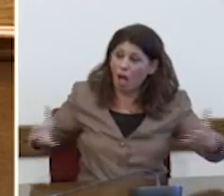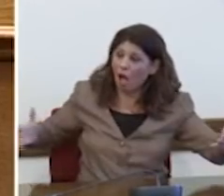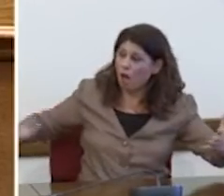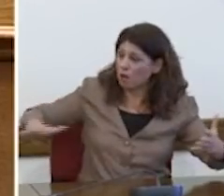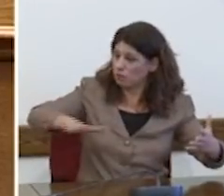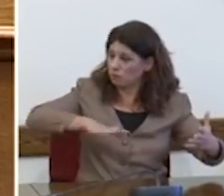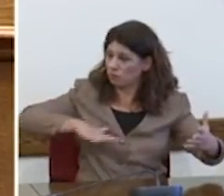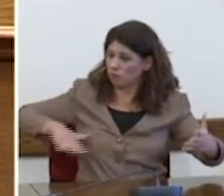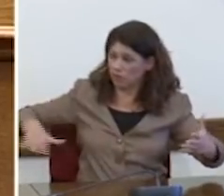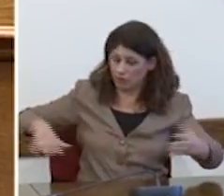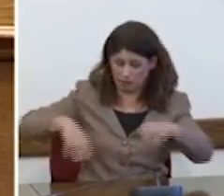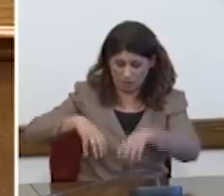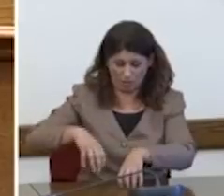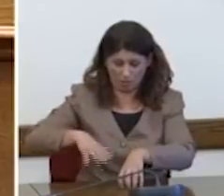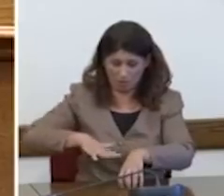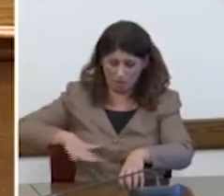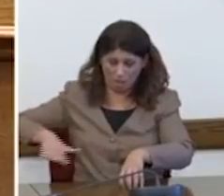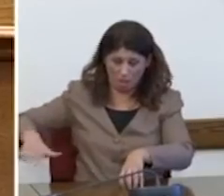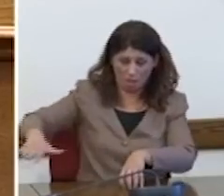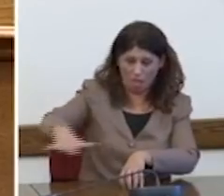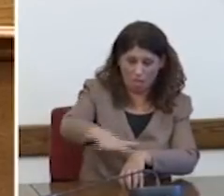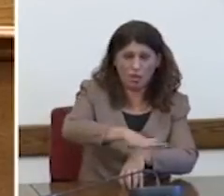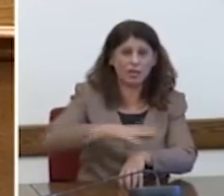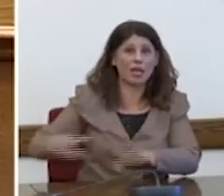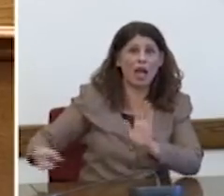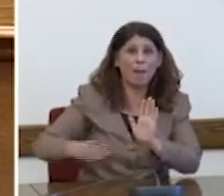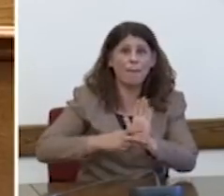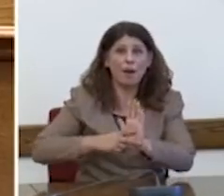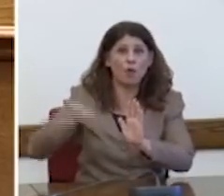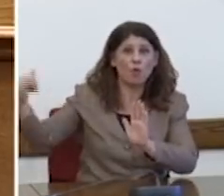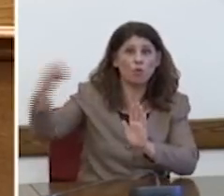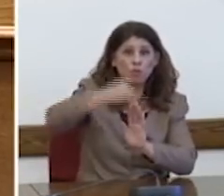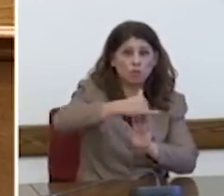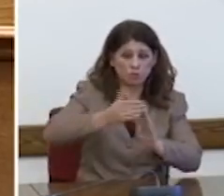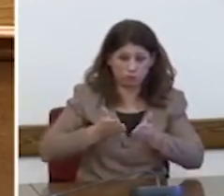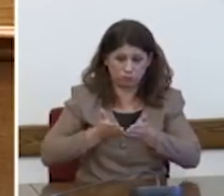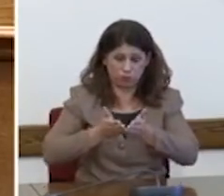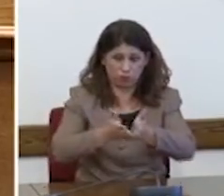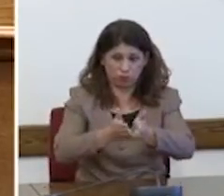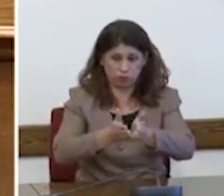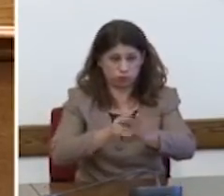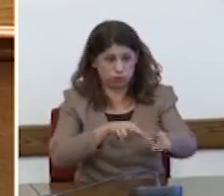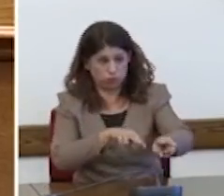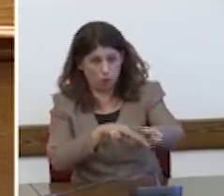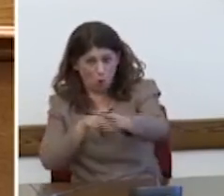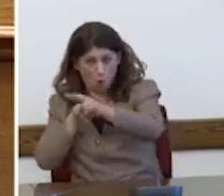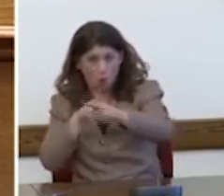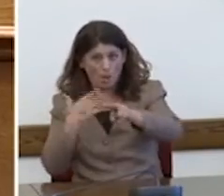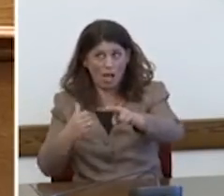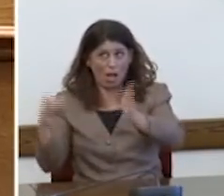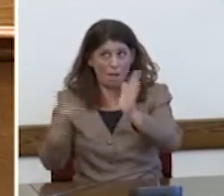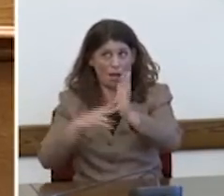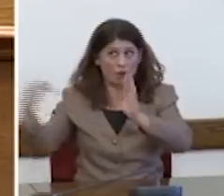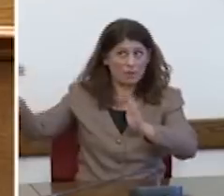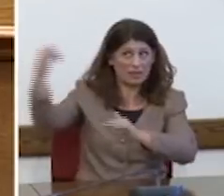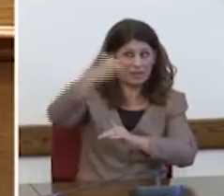την κάθε μια και να απαγορεύουν πτήσεις μέσα στην εμβέλεια των όπλων που θα διαθέτουν.